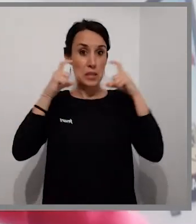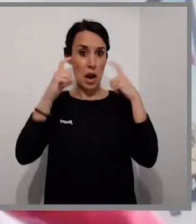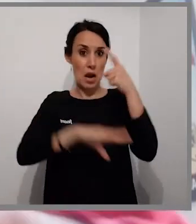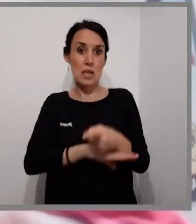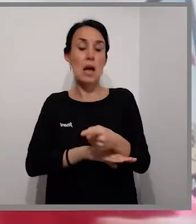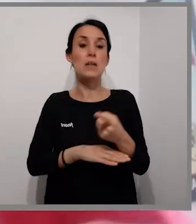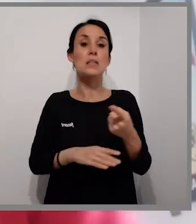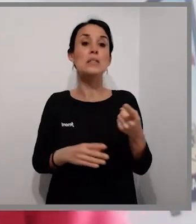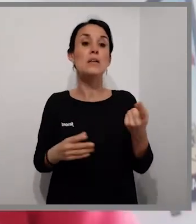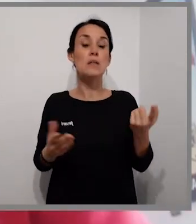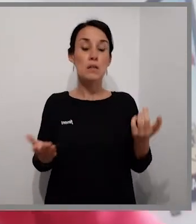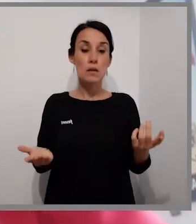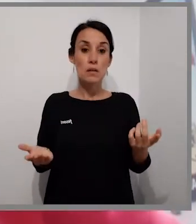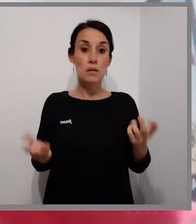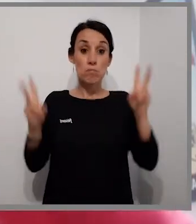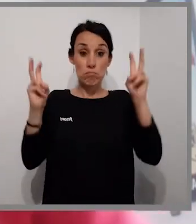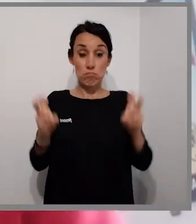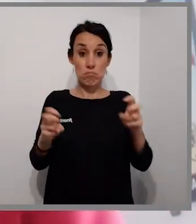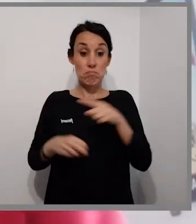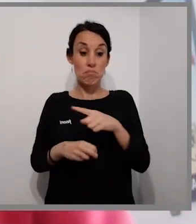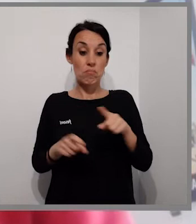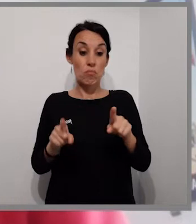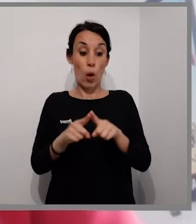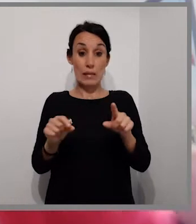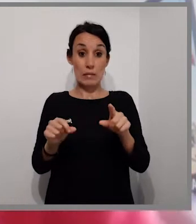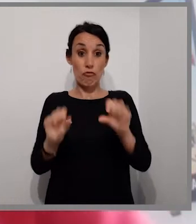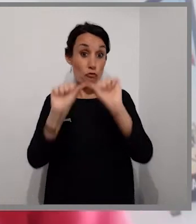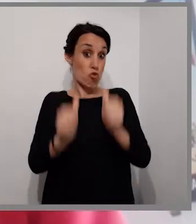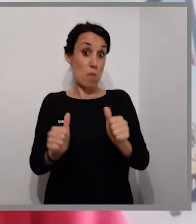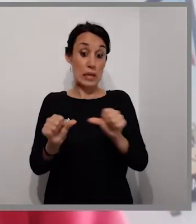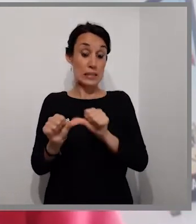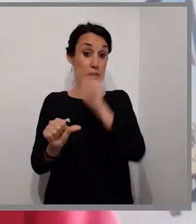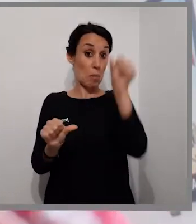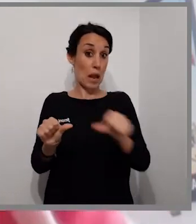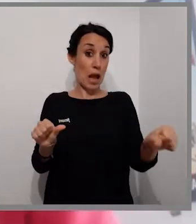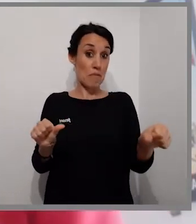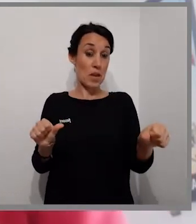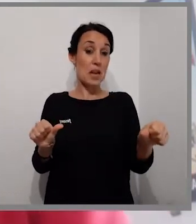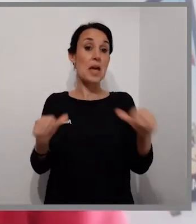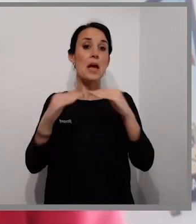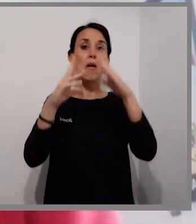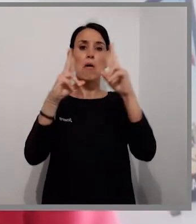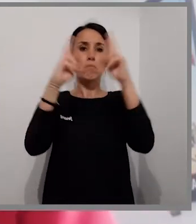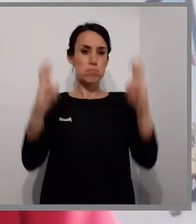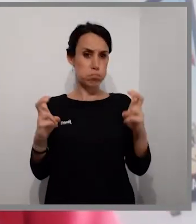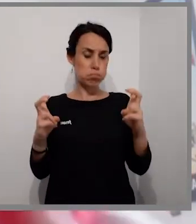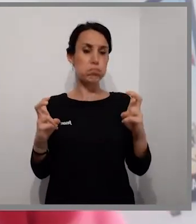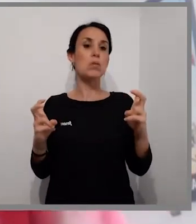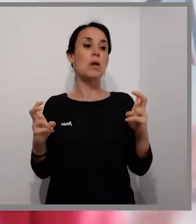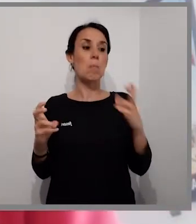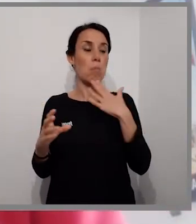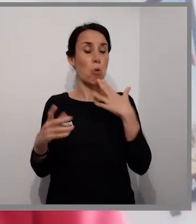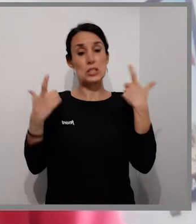i afrontant este camí que estem agafant, la setmana que ve el confinament serà més restrictiu,